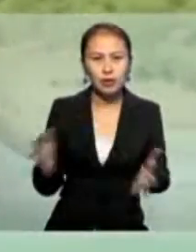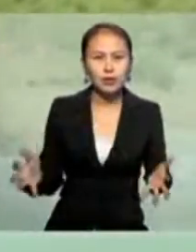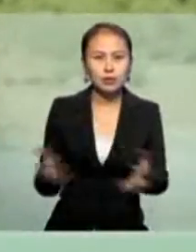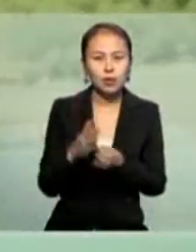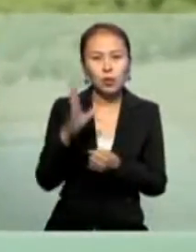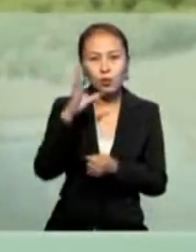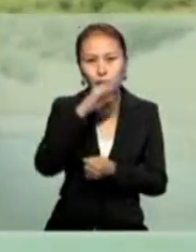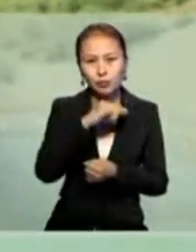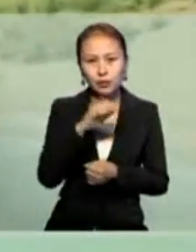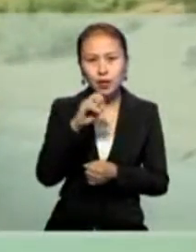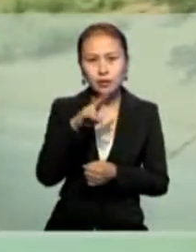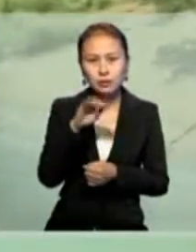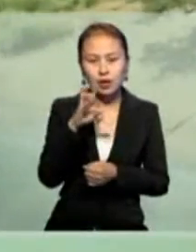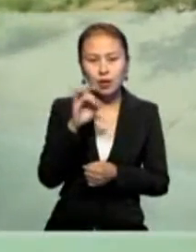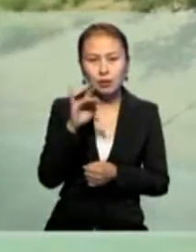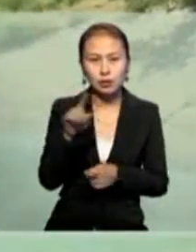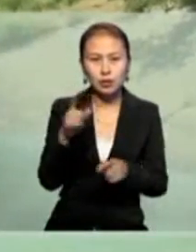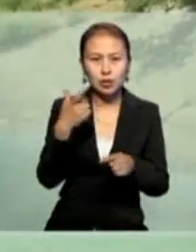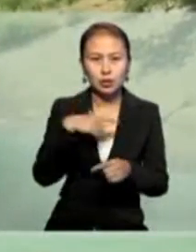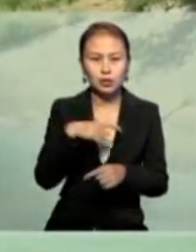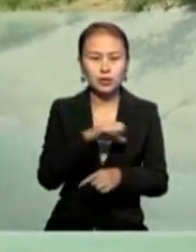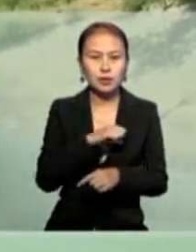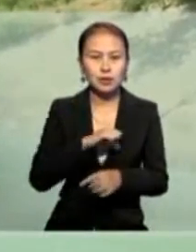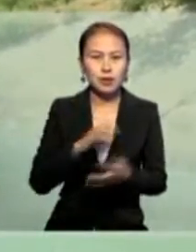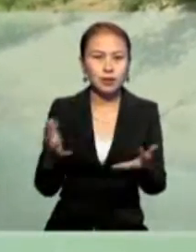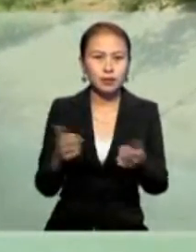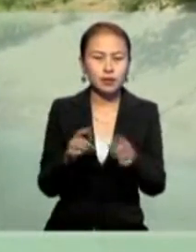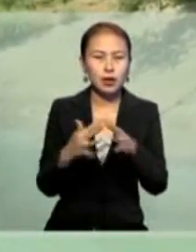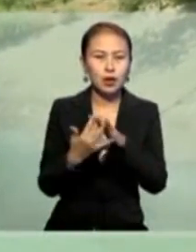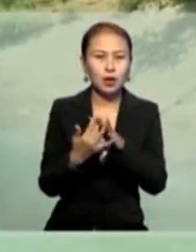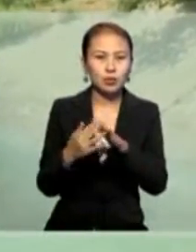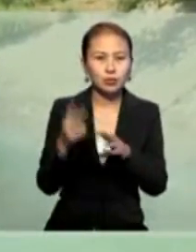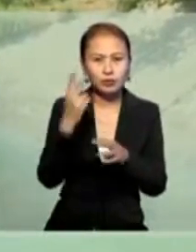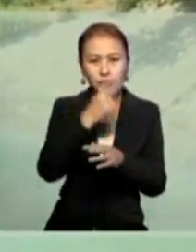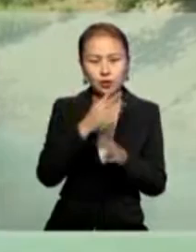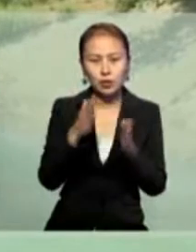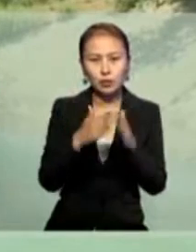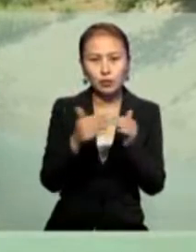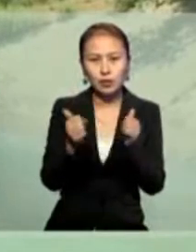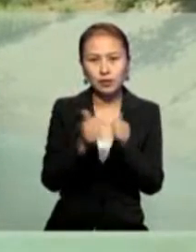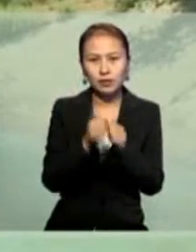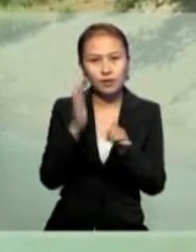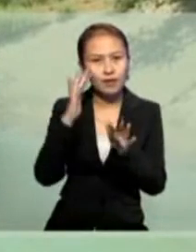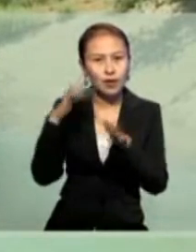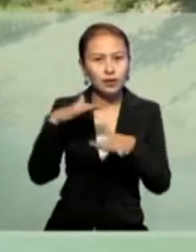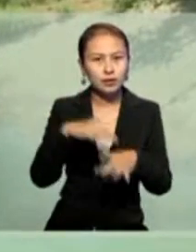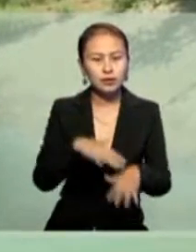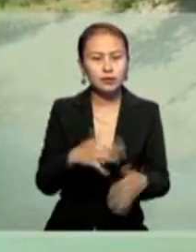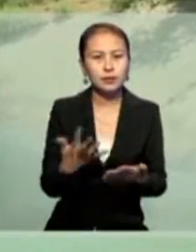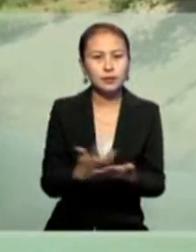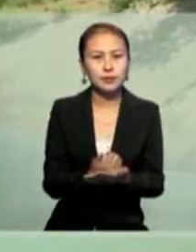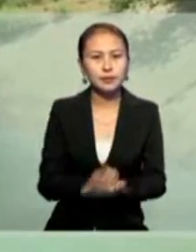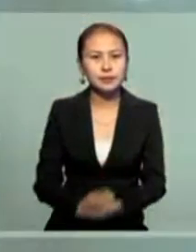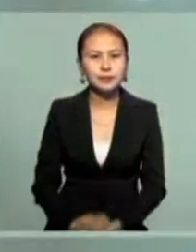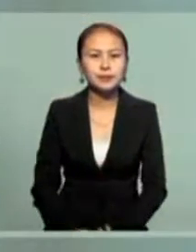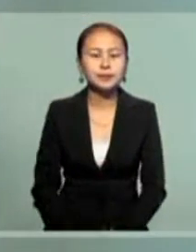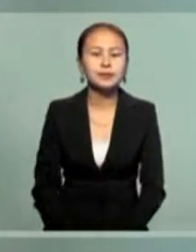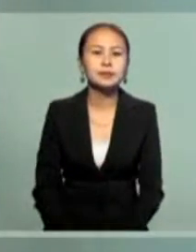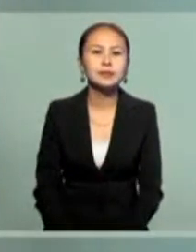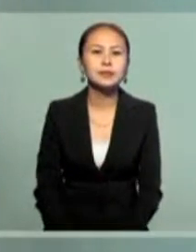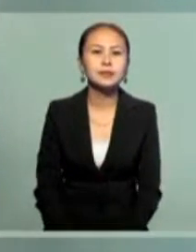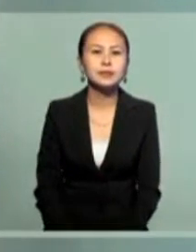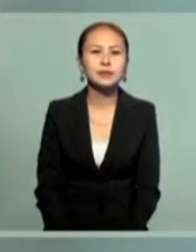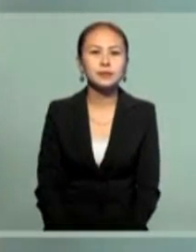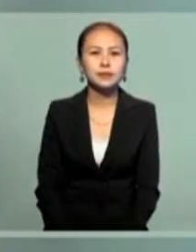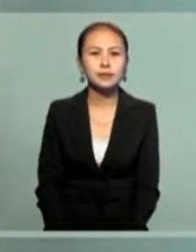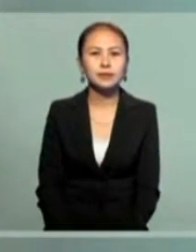үлгерген Асылбек Елмұратовтың өлі денесін құтқарушылары мен ауылдастары үйінің іргесінен ағып жатқан осы каналдың бойынан тауып алған.